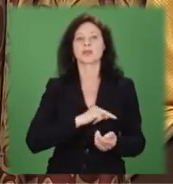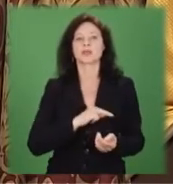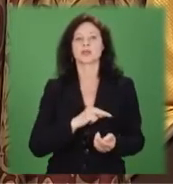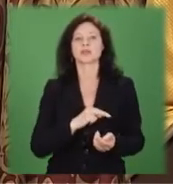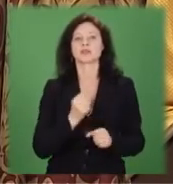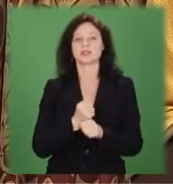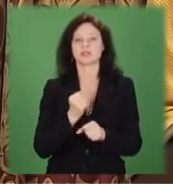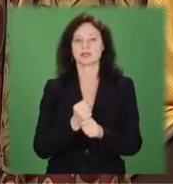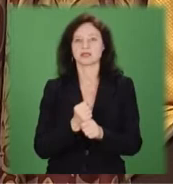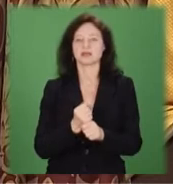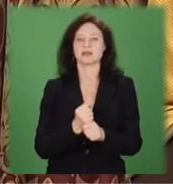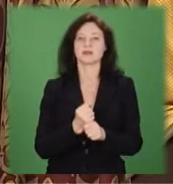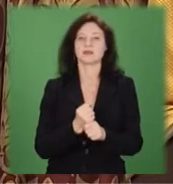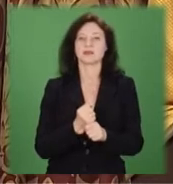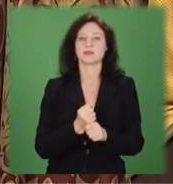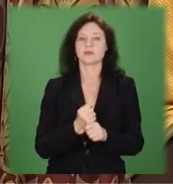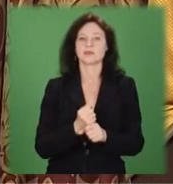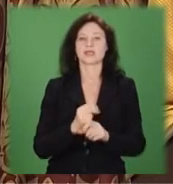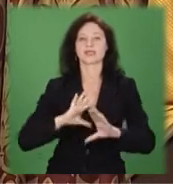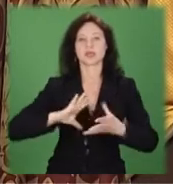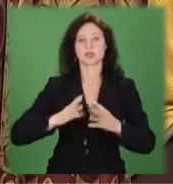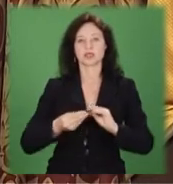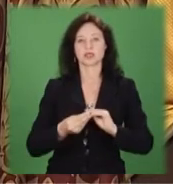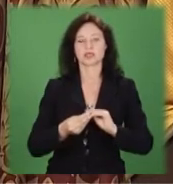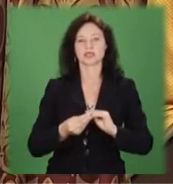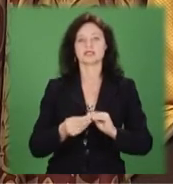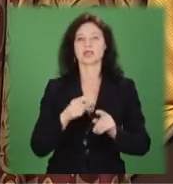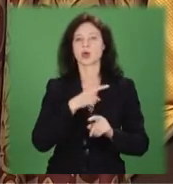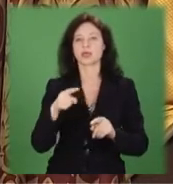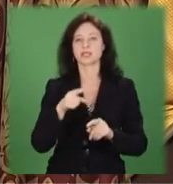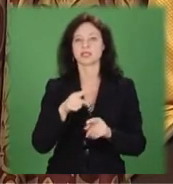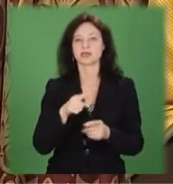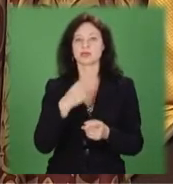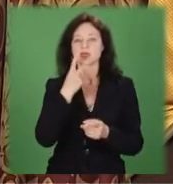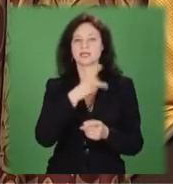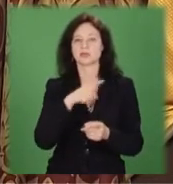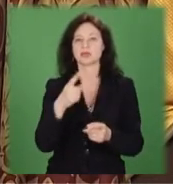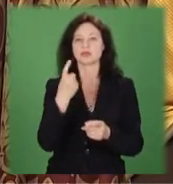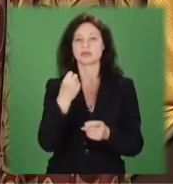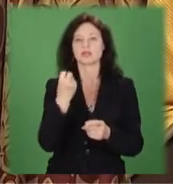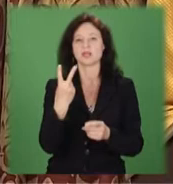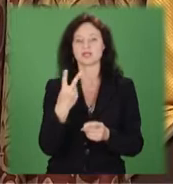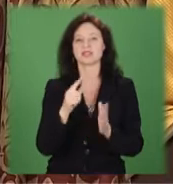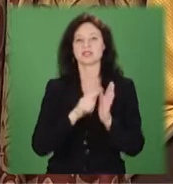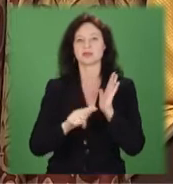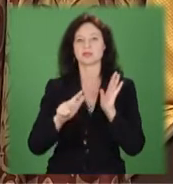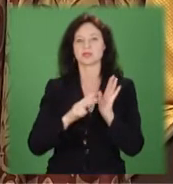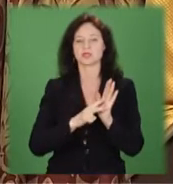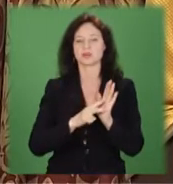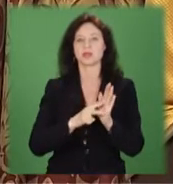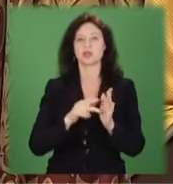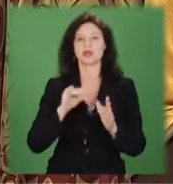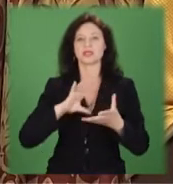по выдаче обновлений санитарно-эпидемиологических заключений. За указанный период выдано 112 положительных и